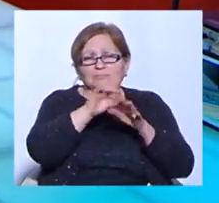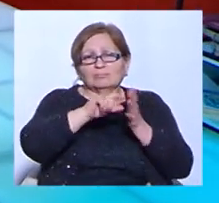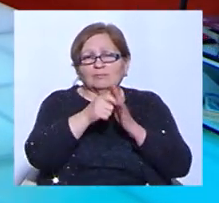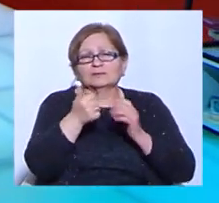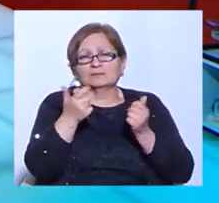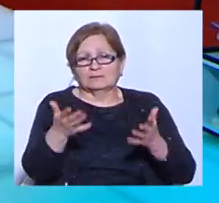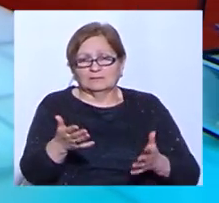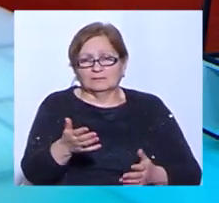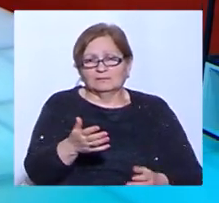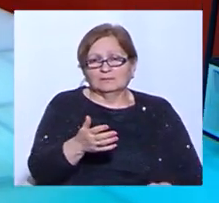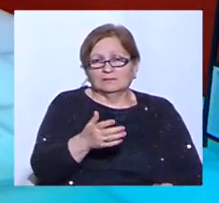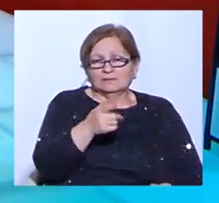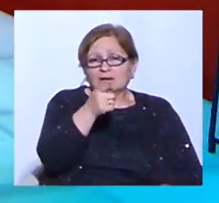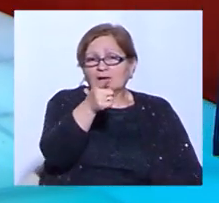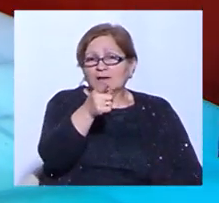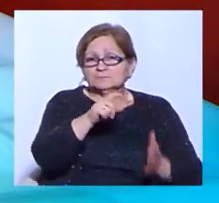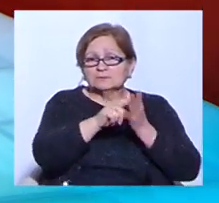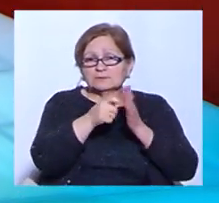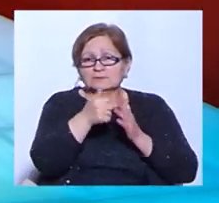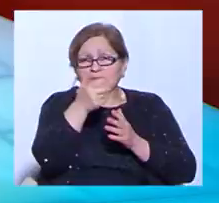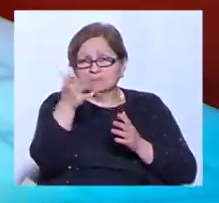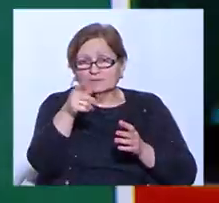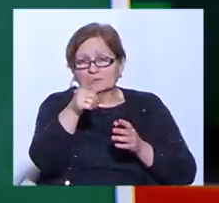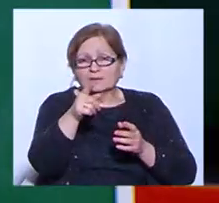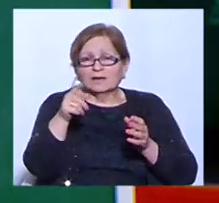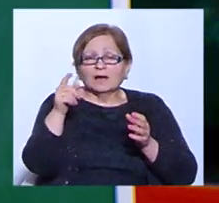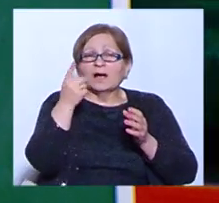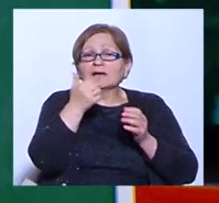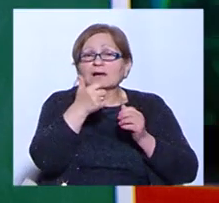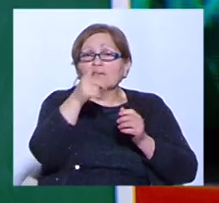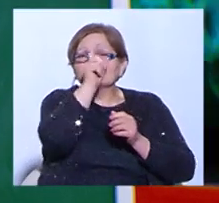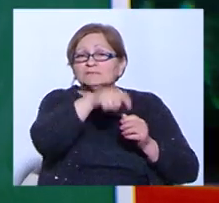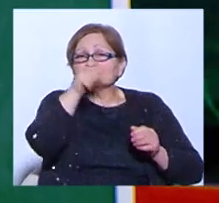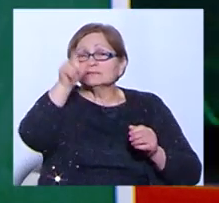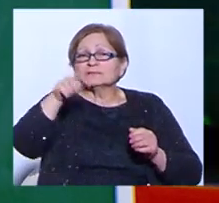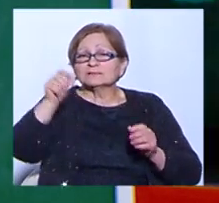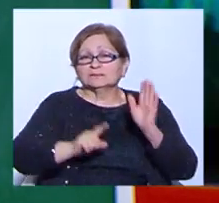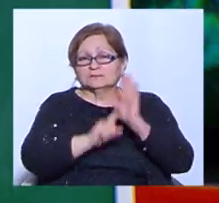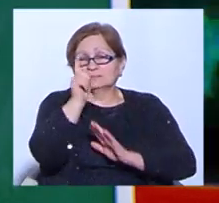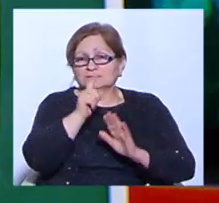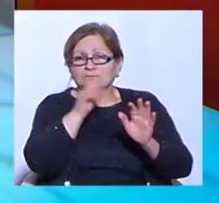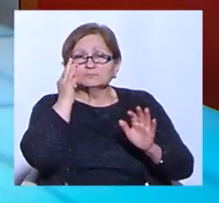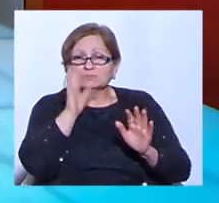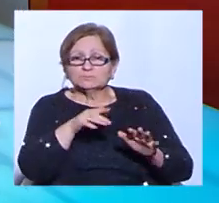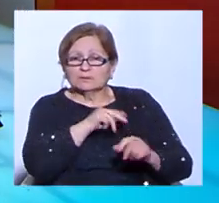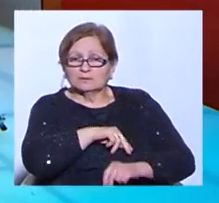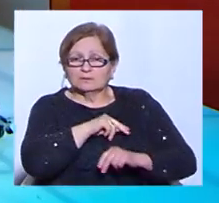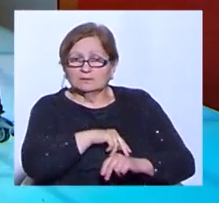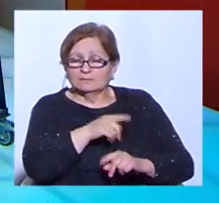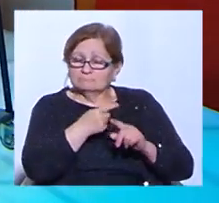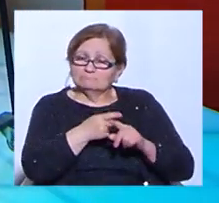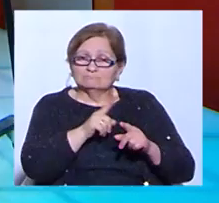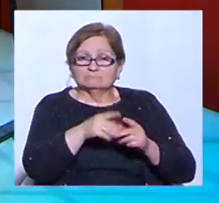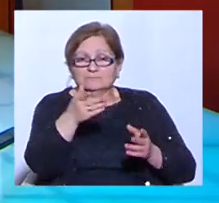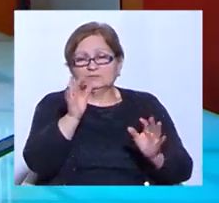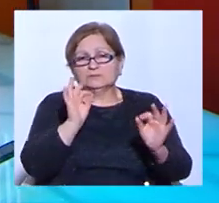დავინახეთ, ექსკუთხედების რაოდენობა დამოკიდებულია იმ რიგის ნომერზე, თუ რამდენი რიგით იწყებს ფუტკარი ფიჭას. ეს არის ერთი